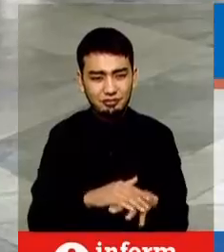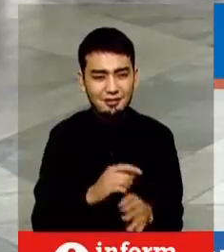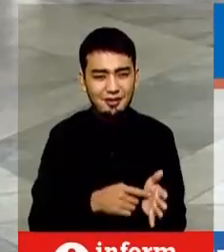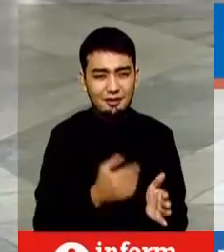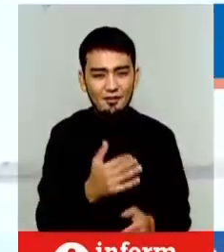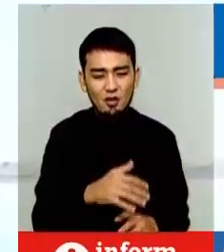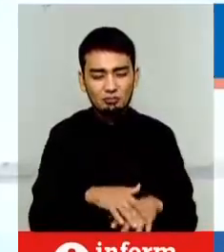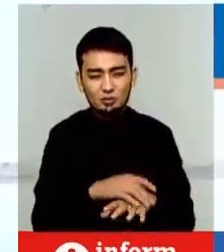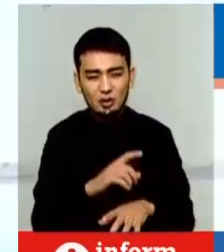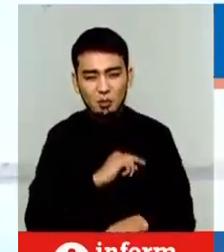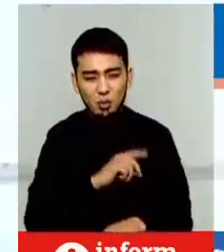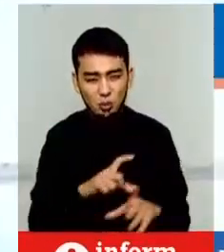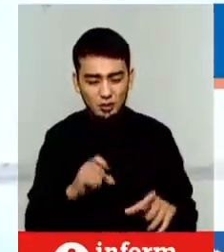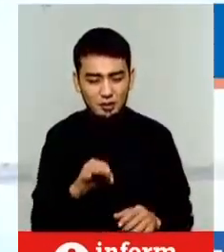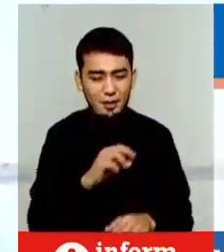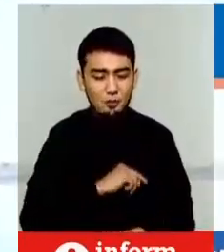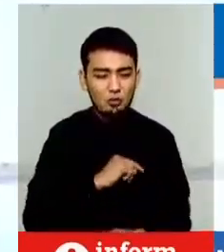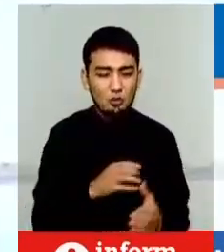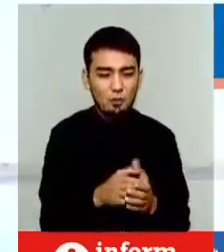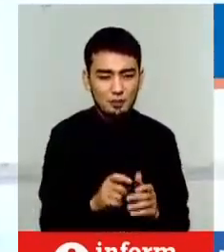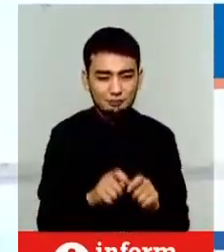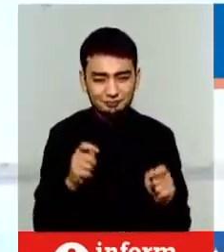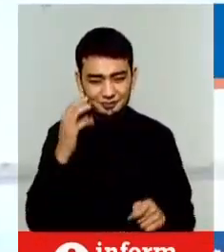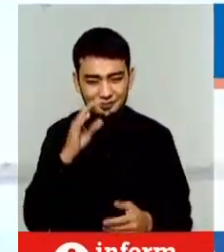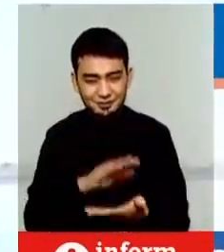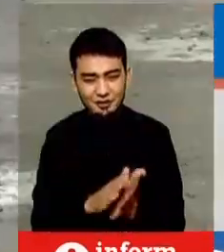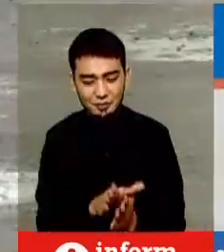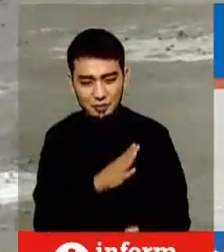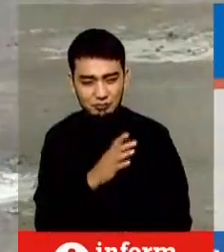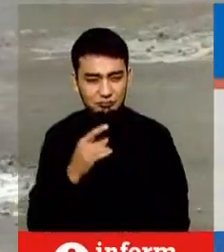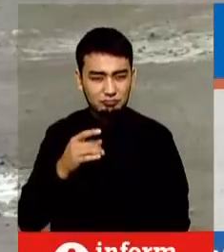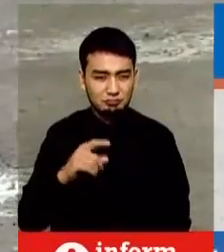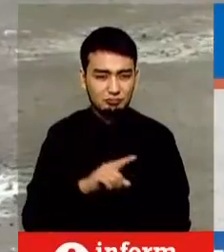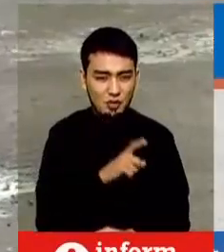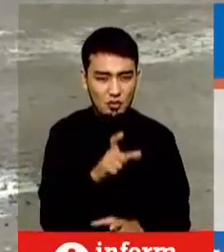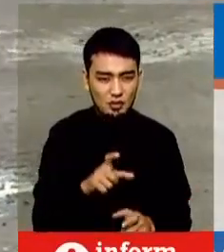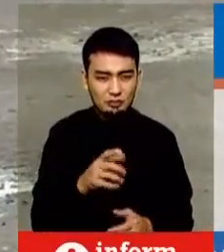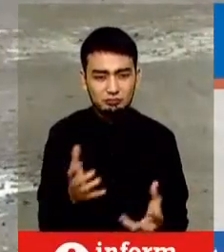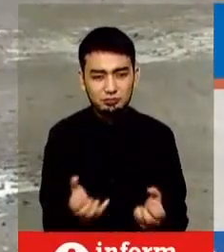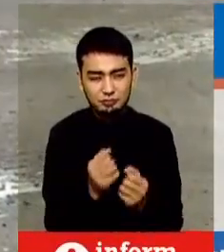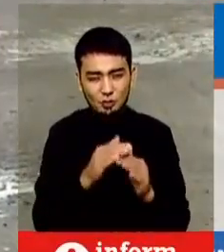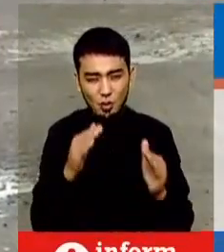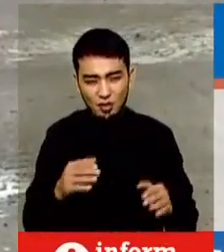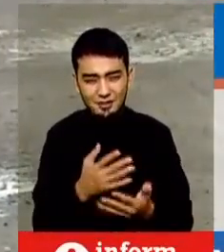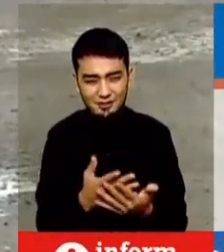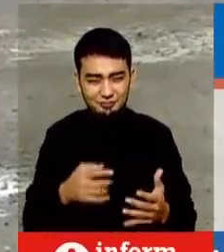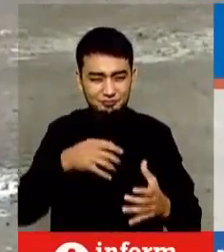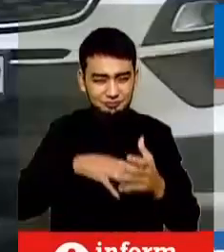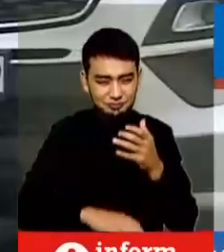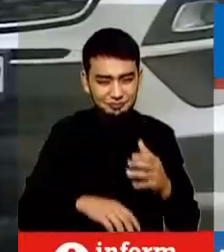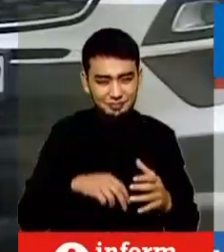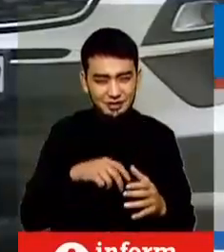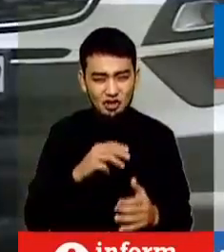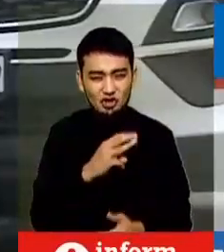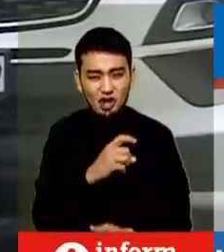филиала. Договорились создать рабочую группу, куда войдут несколько авторитетных представителей горноспасателей, обсудят все их претензии. Главное, чего